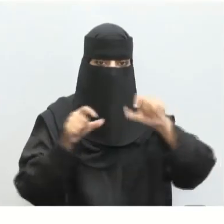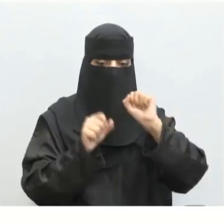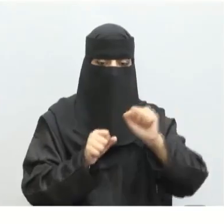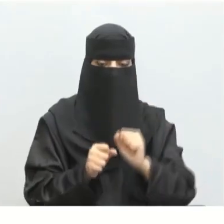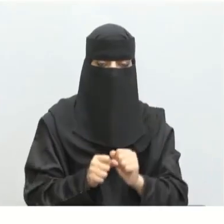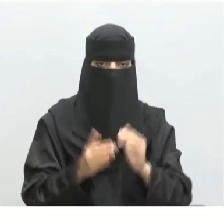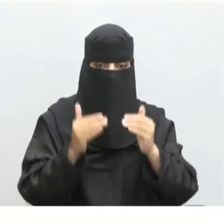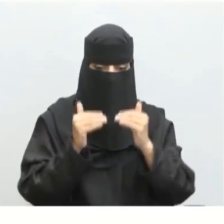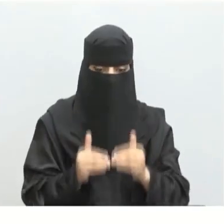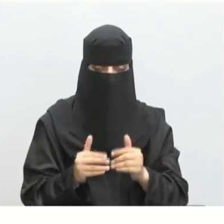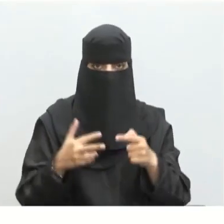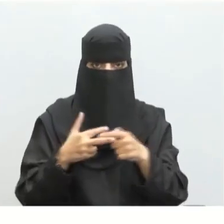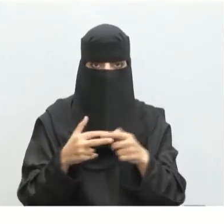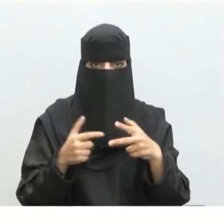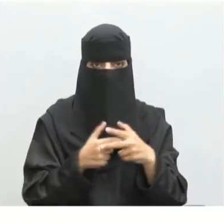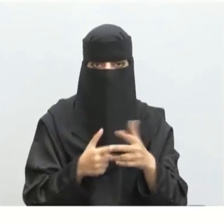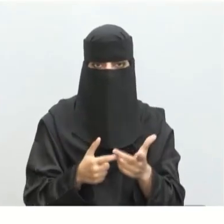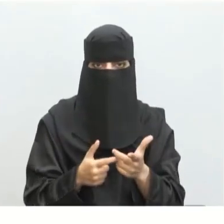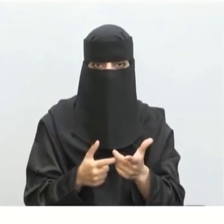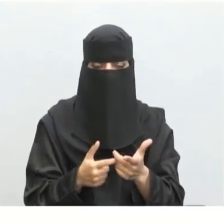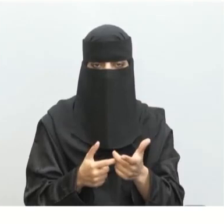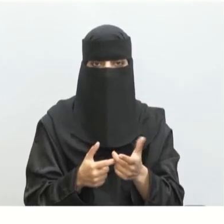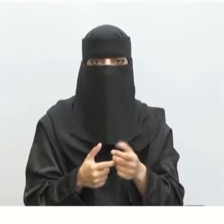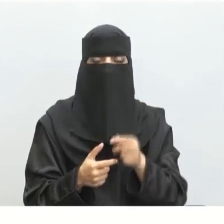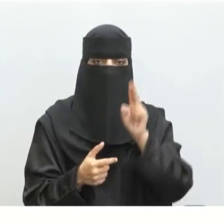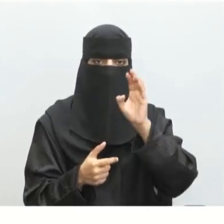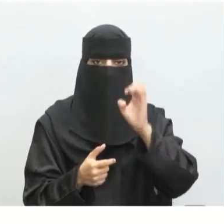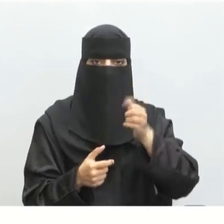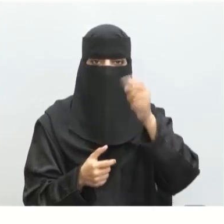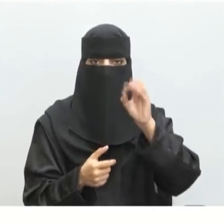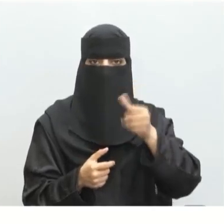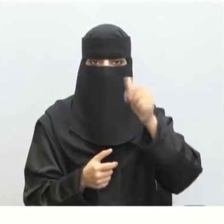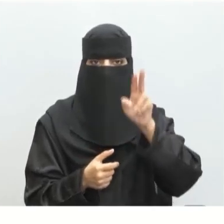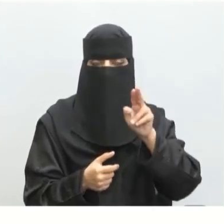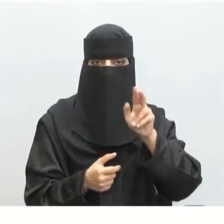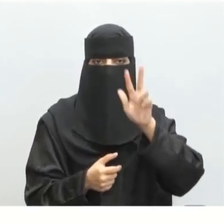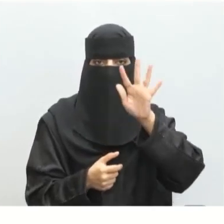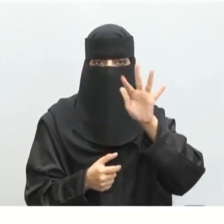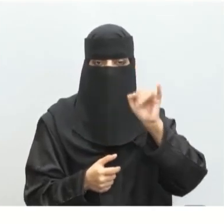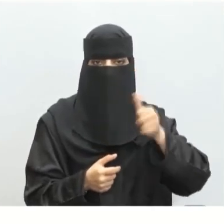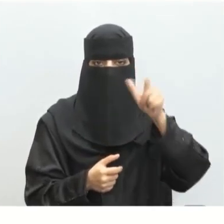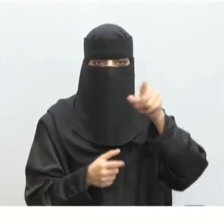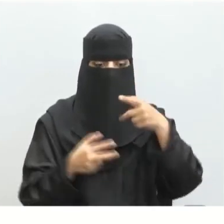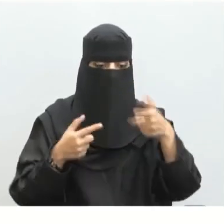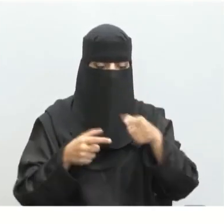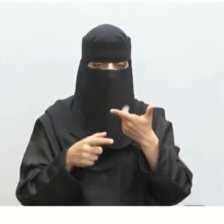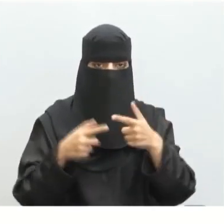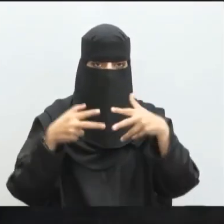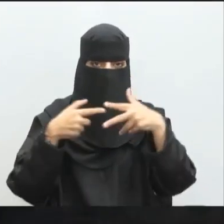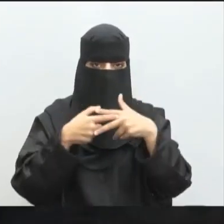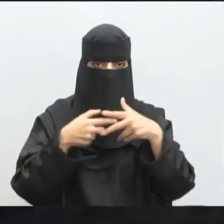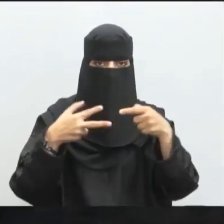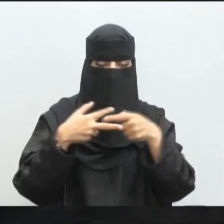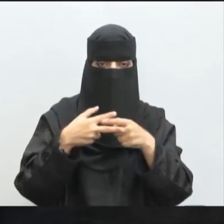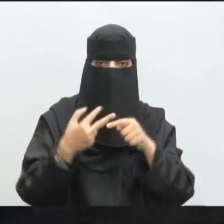اتجاهات الشمال وهي احسنتم هي اسهم يشار اليها خارج